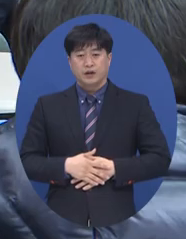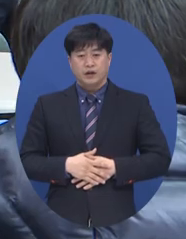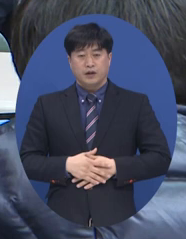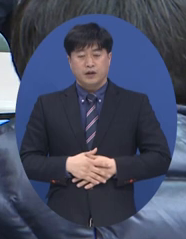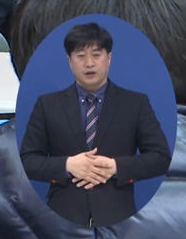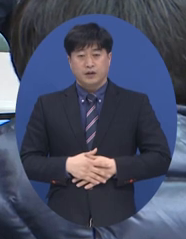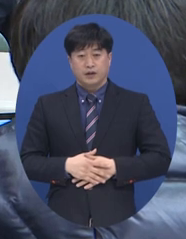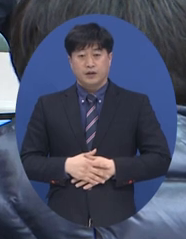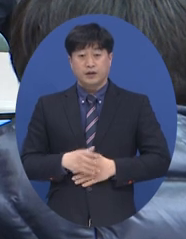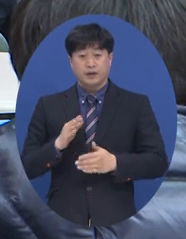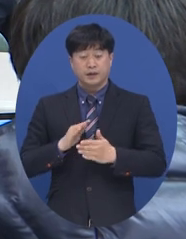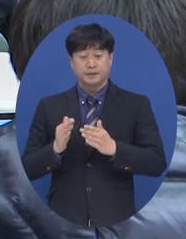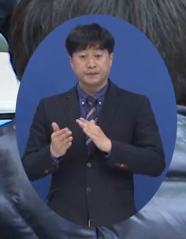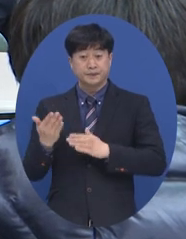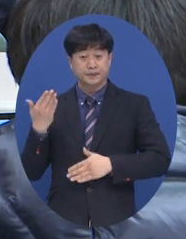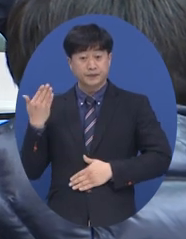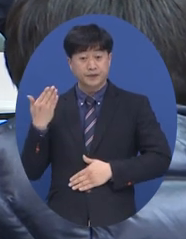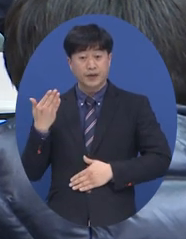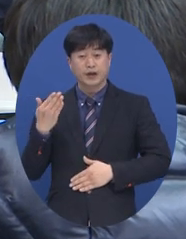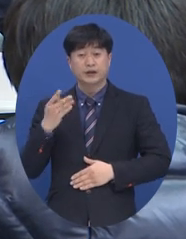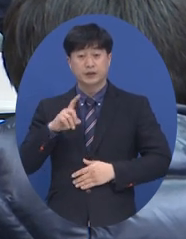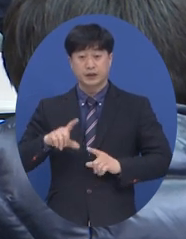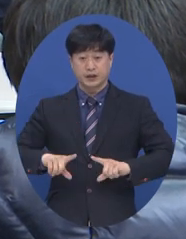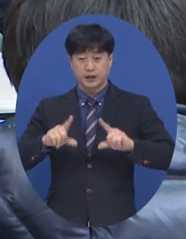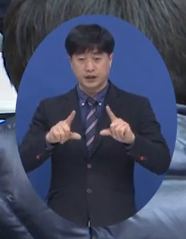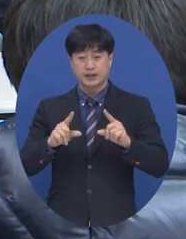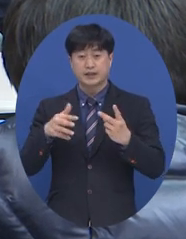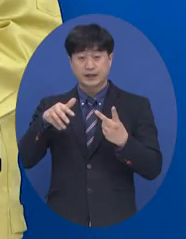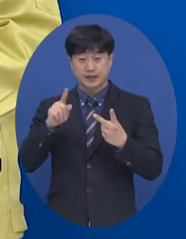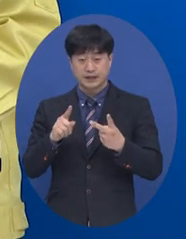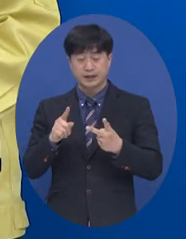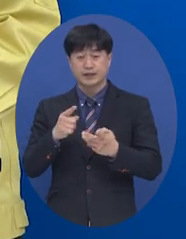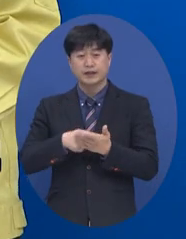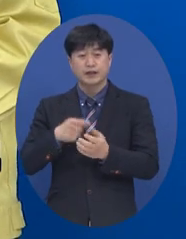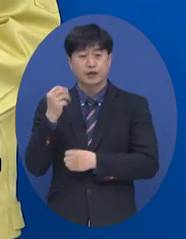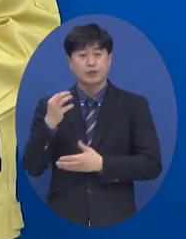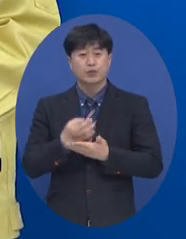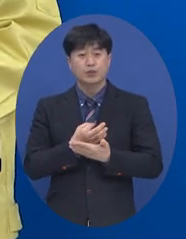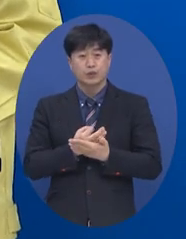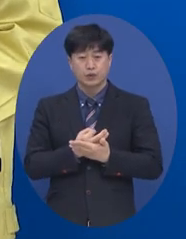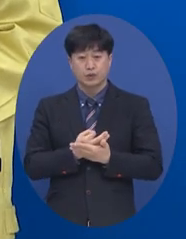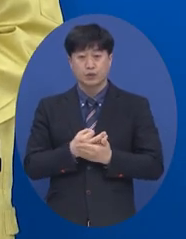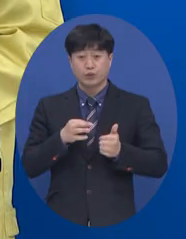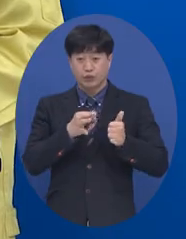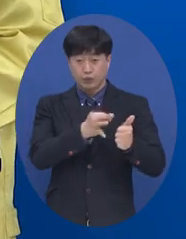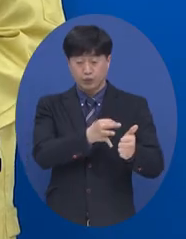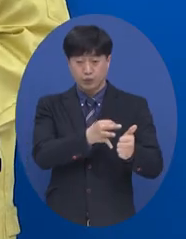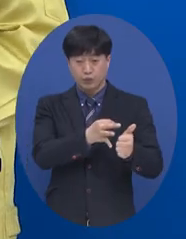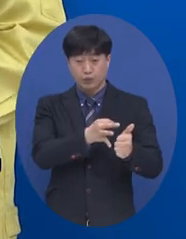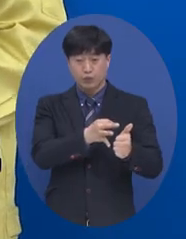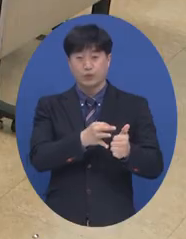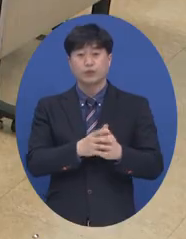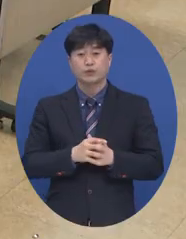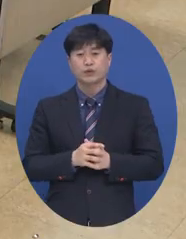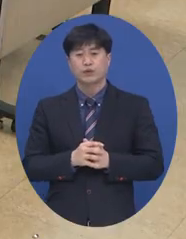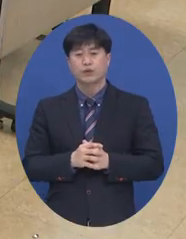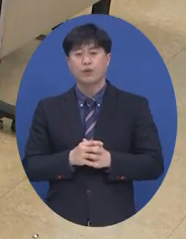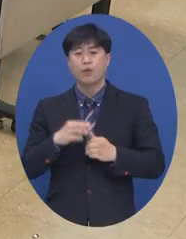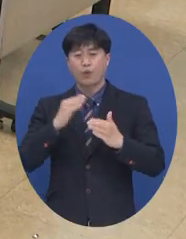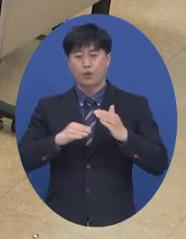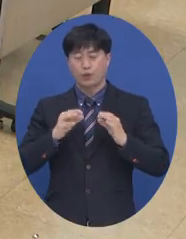마련했습니다. 앞서 도의회는 지난 11일 도의 2차 재난기본소득 지급 제안을 공식화했고,